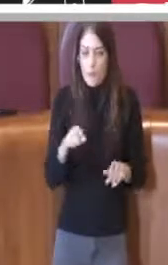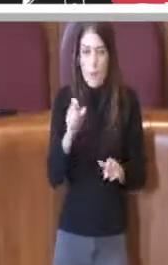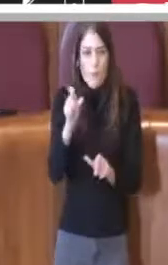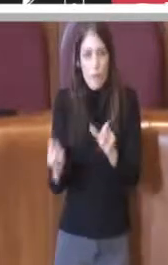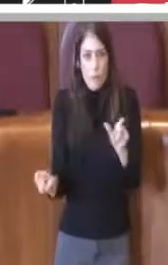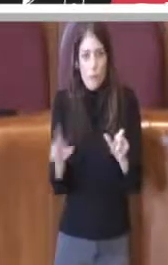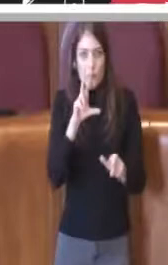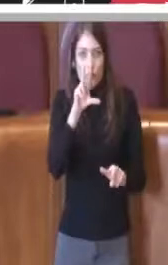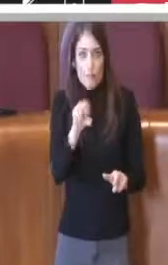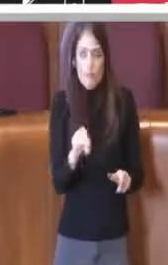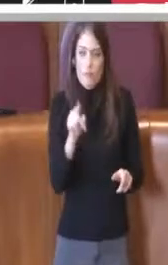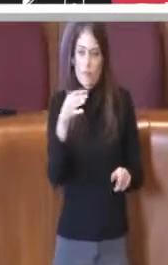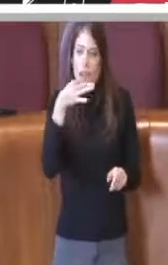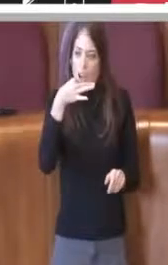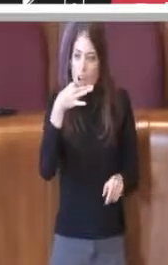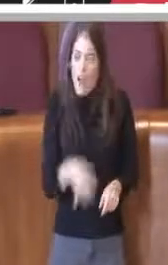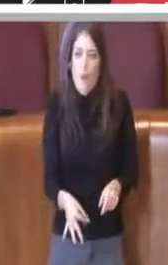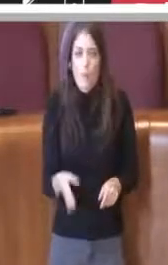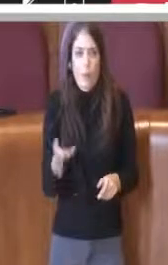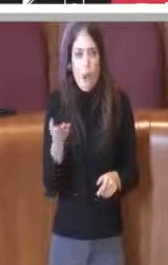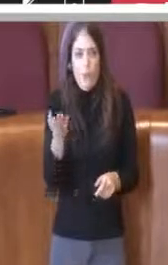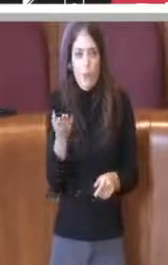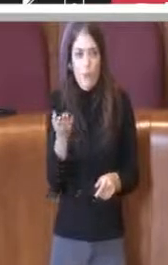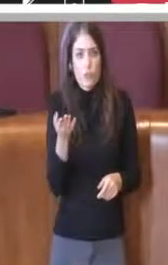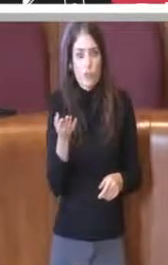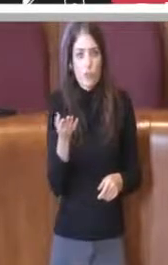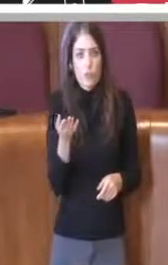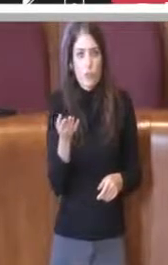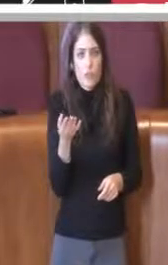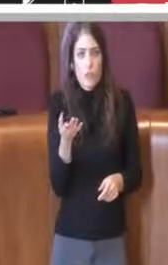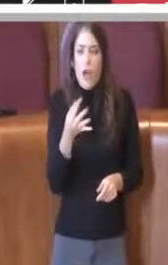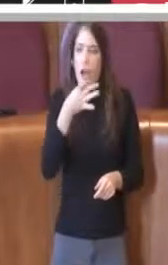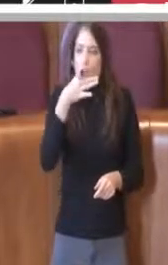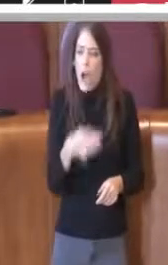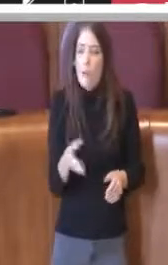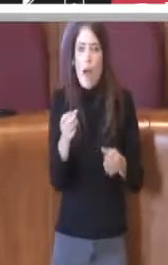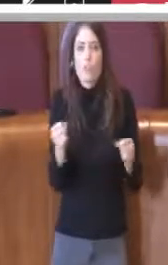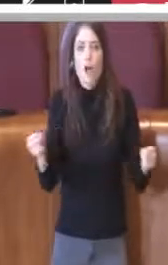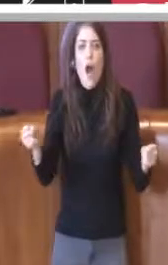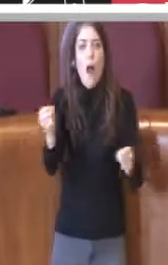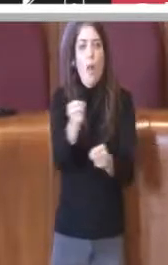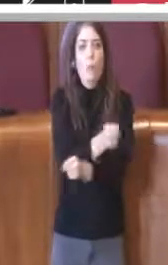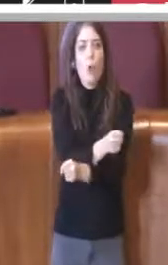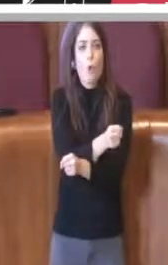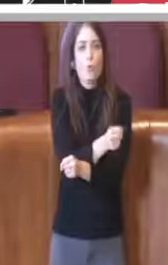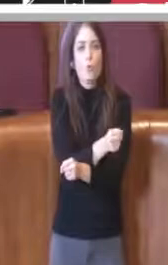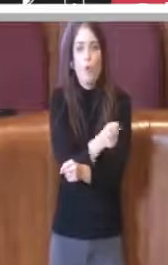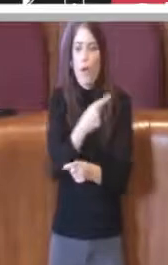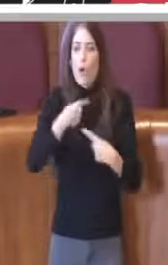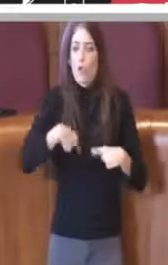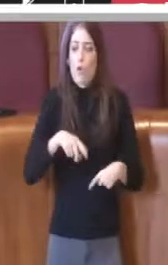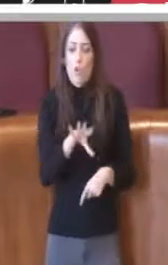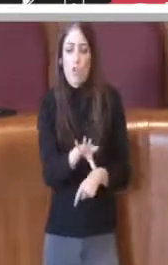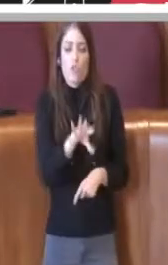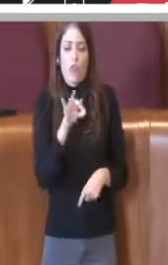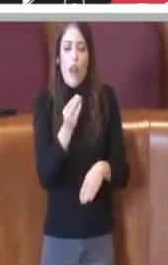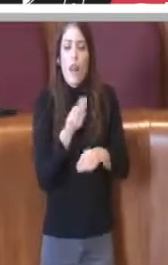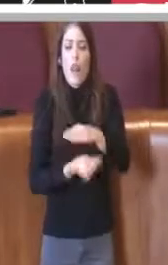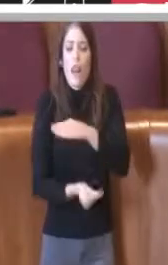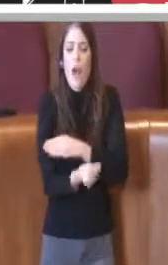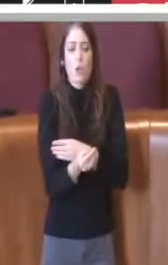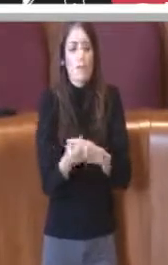riescono riescono a volte a immedesimarsi noi non scegliamo ma dov'è nato